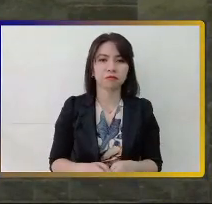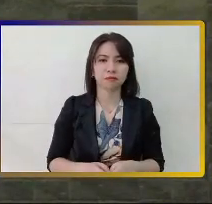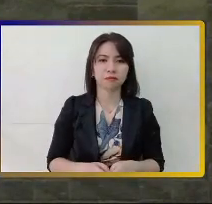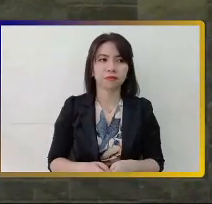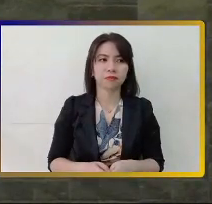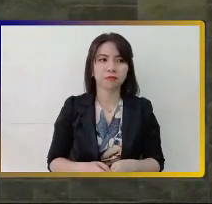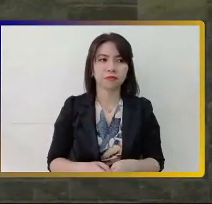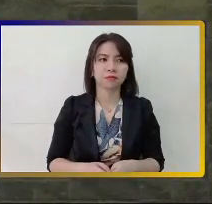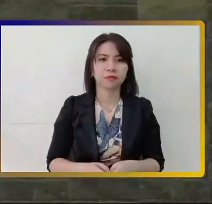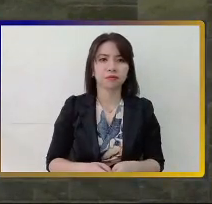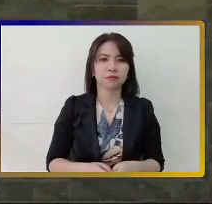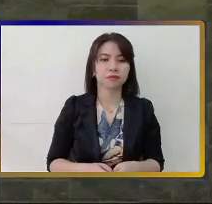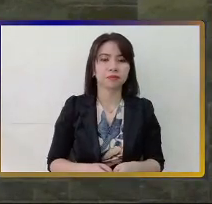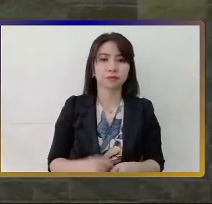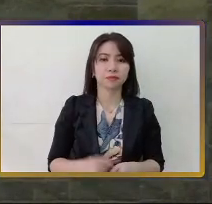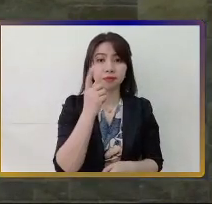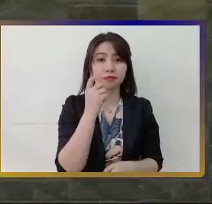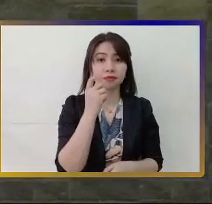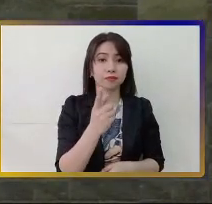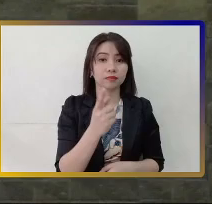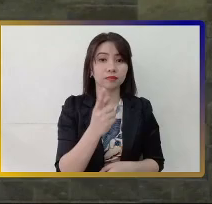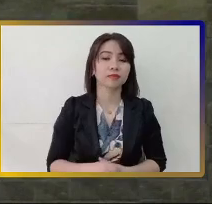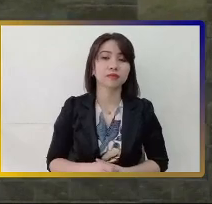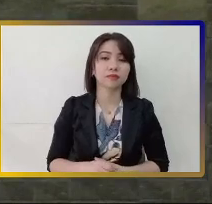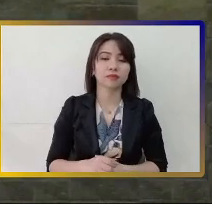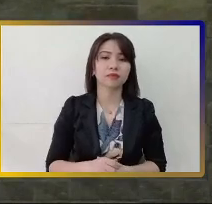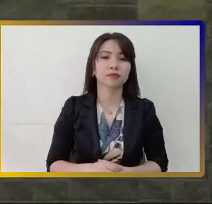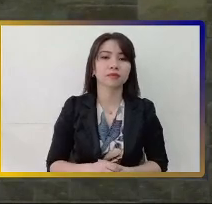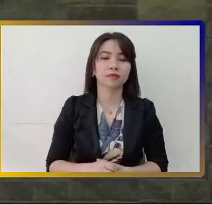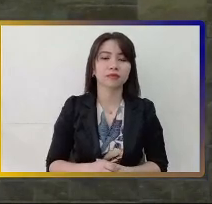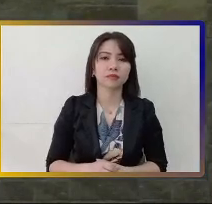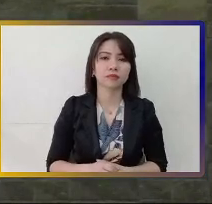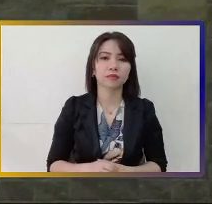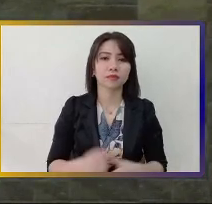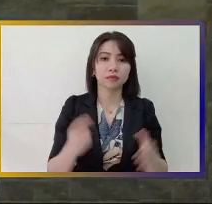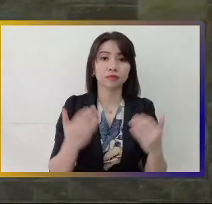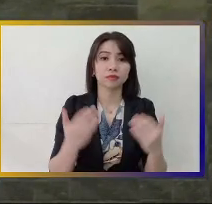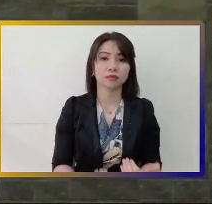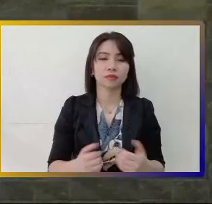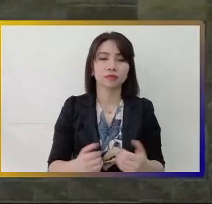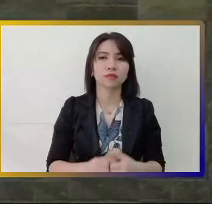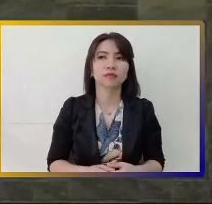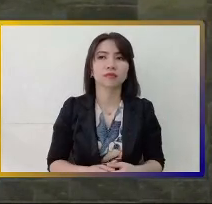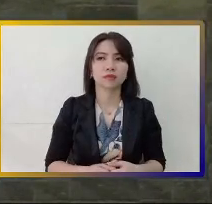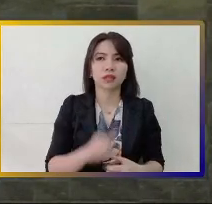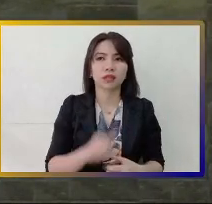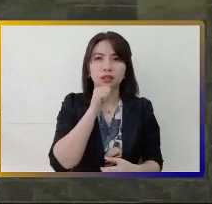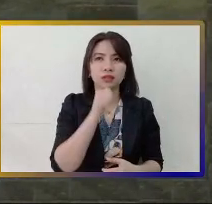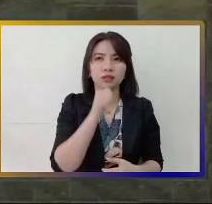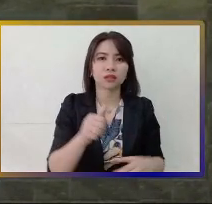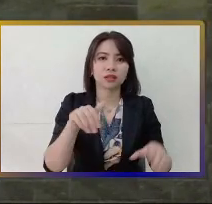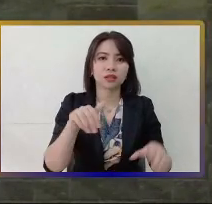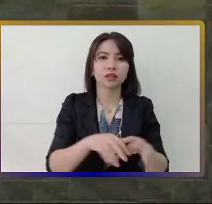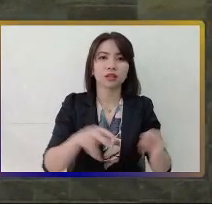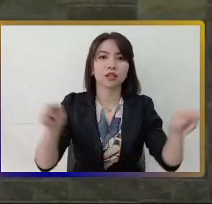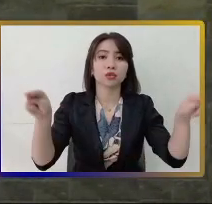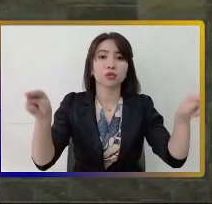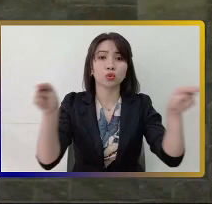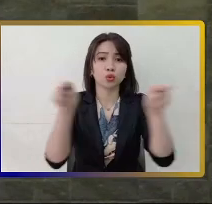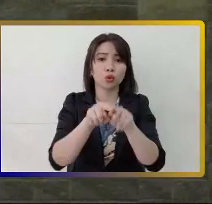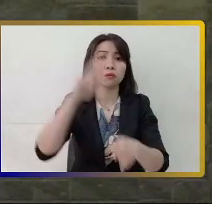You understand that? Now, disabling is losing your